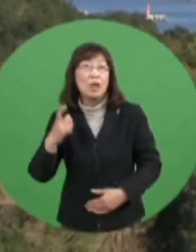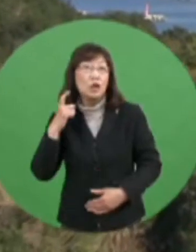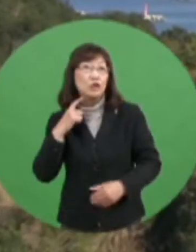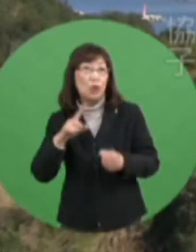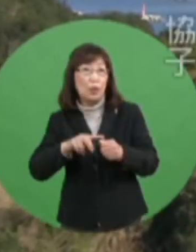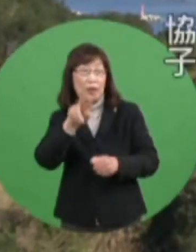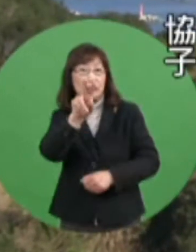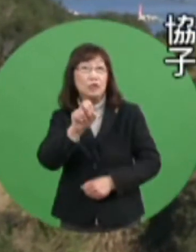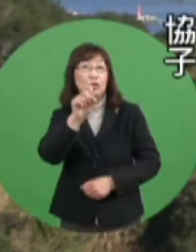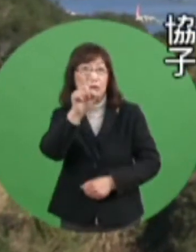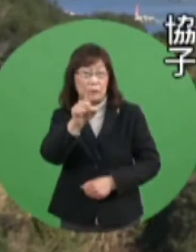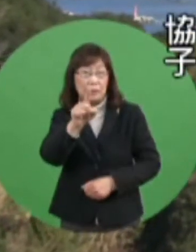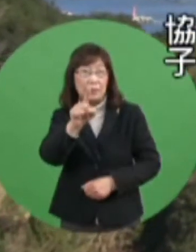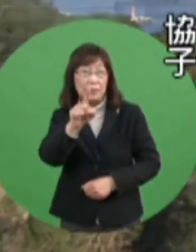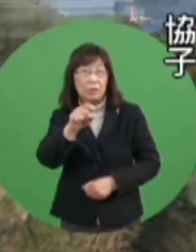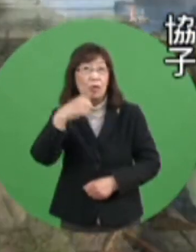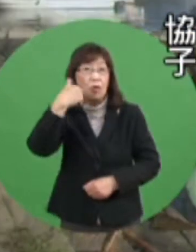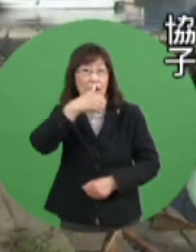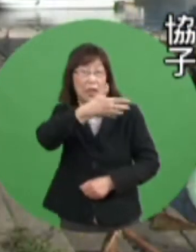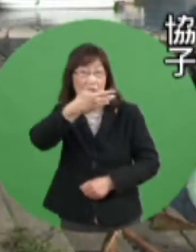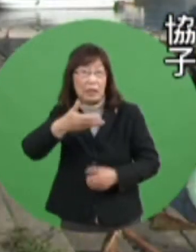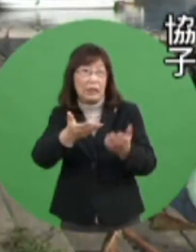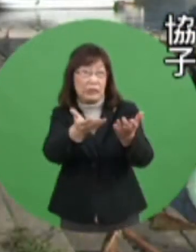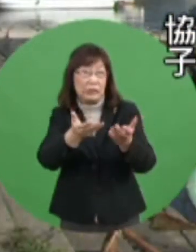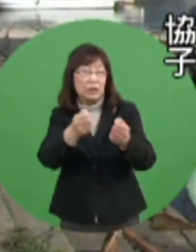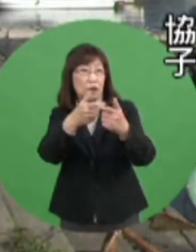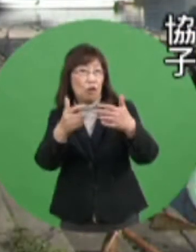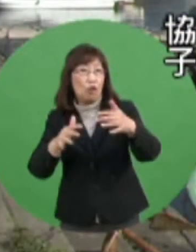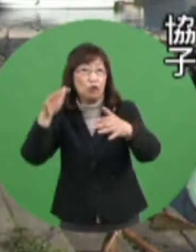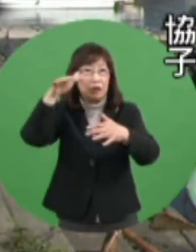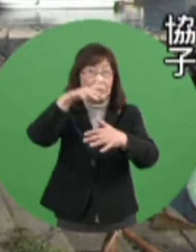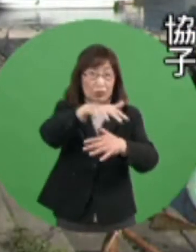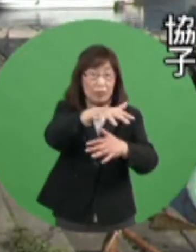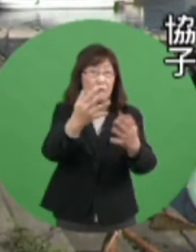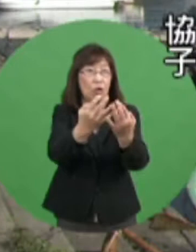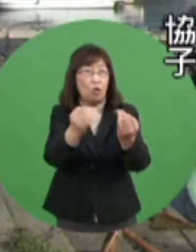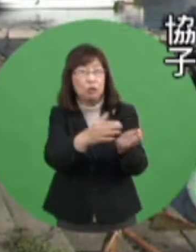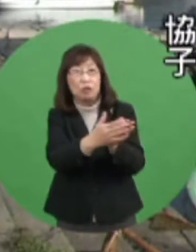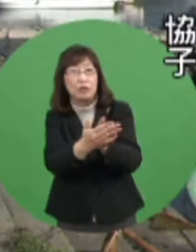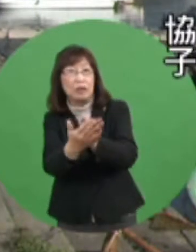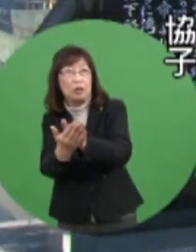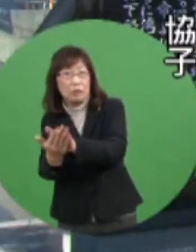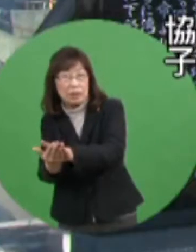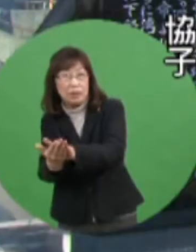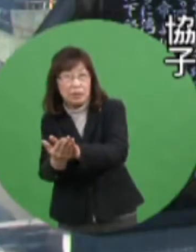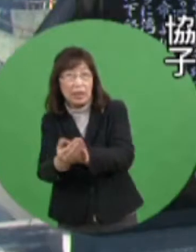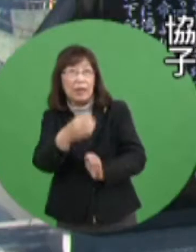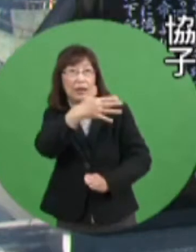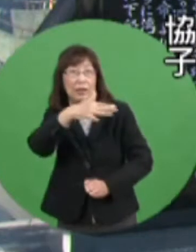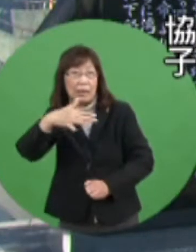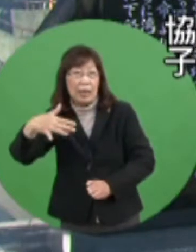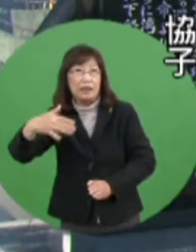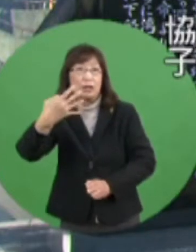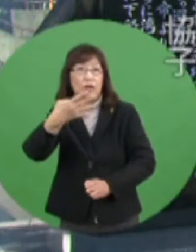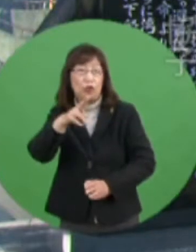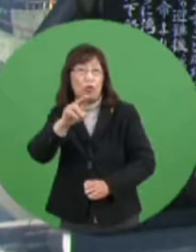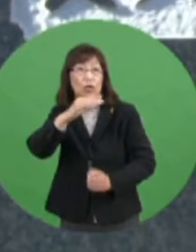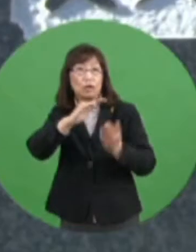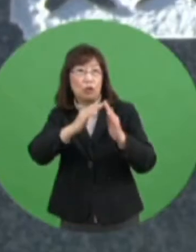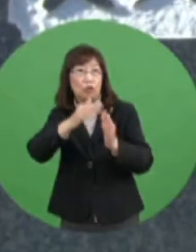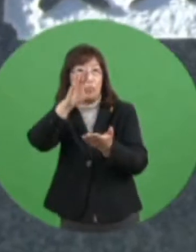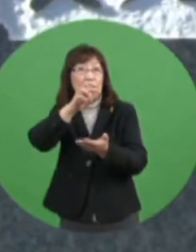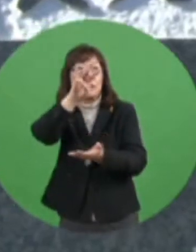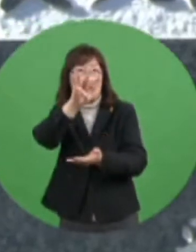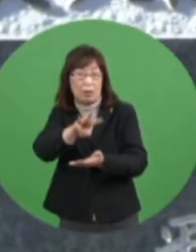昭和21年の南海地震で大津波に襲われ多くの犠牲者を出した海陽町浅川。ここをは